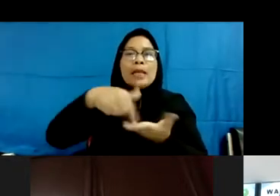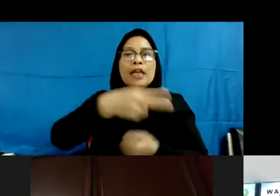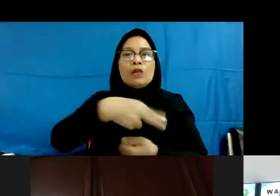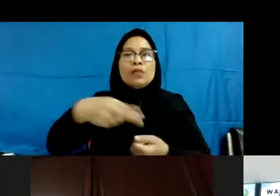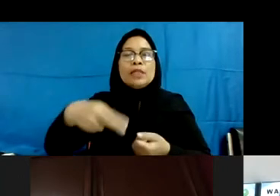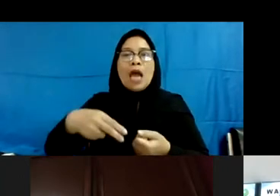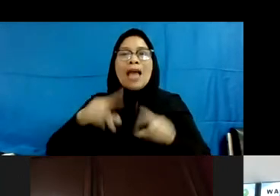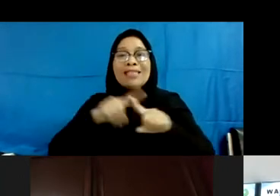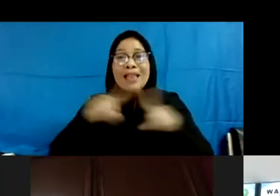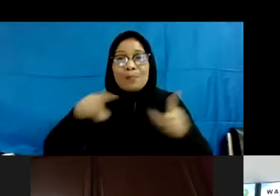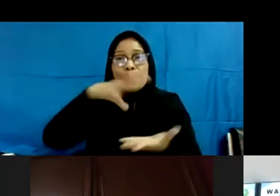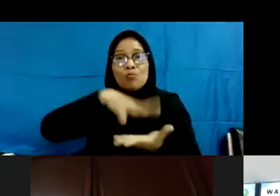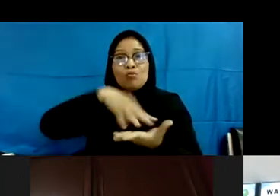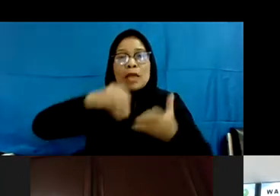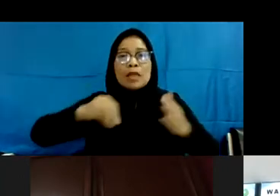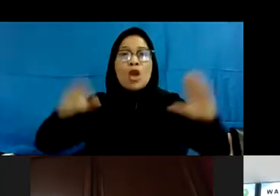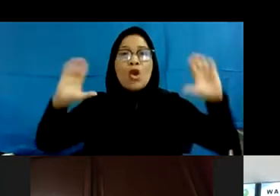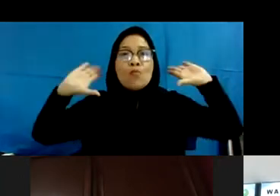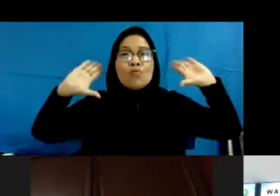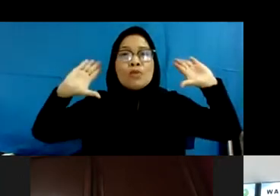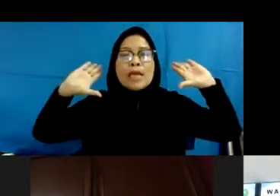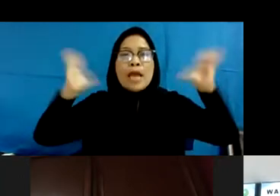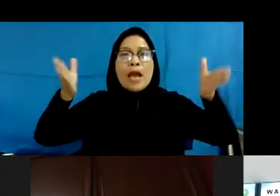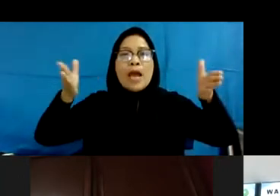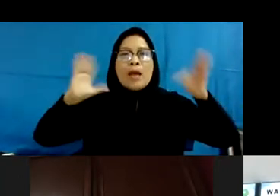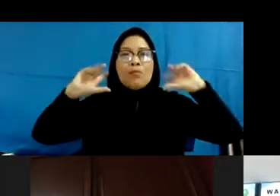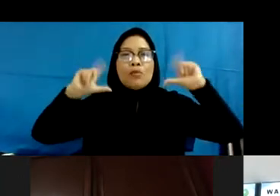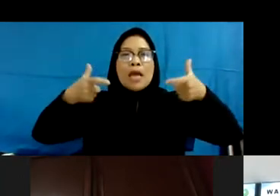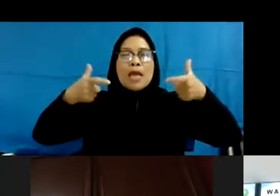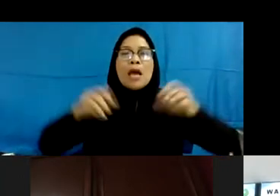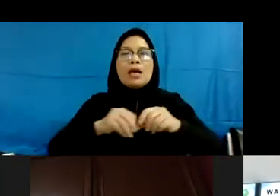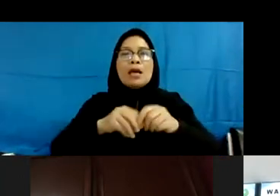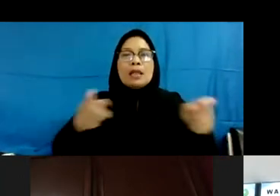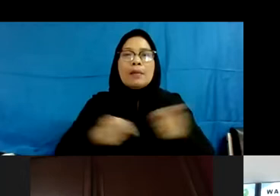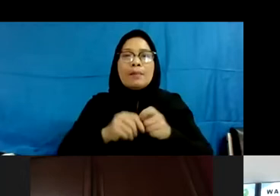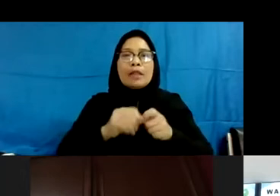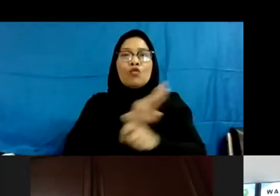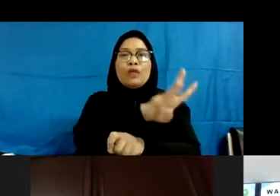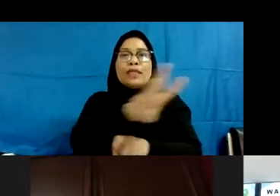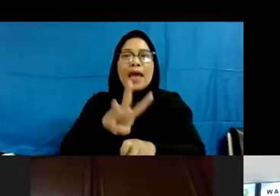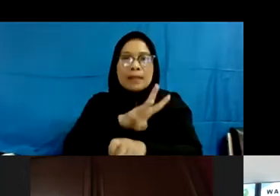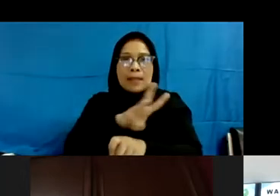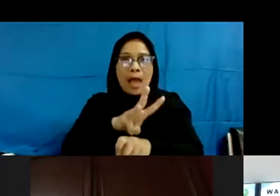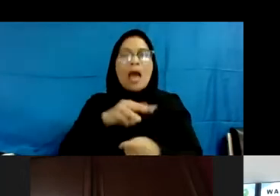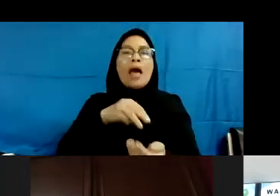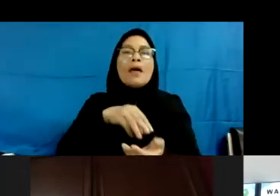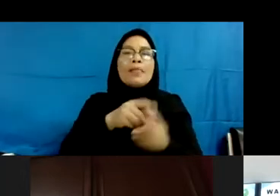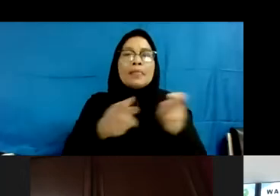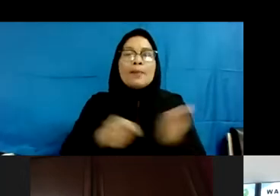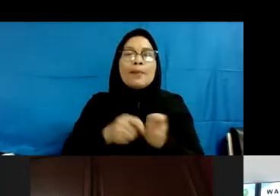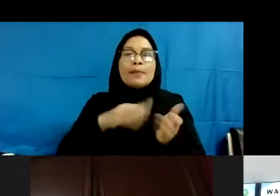juga pusat budaya, nanti pusat wisata juga pusat pembelajaran untuk